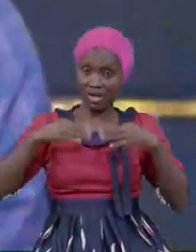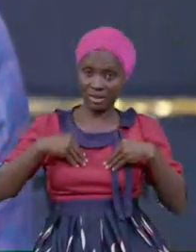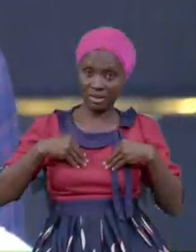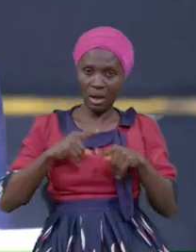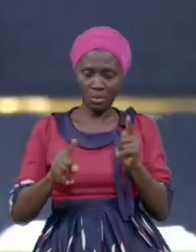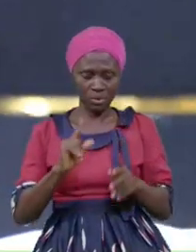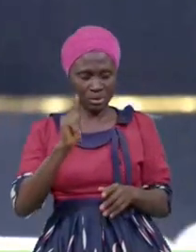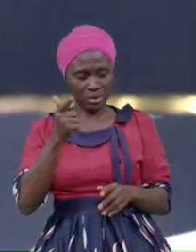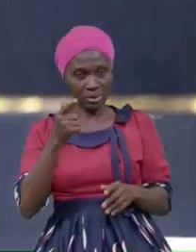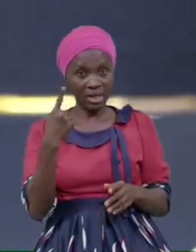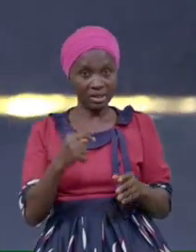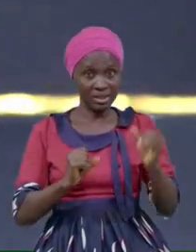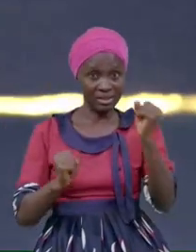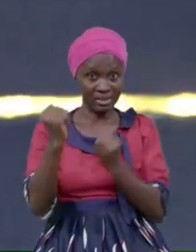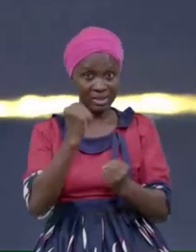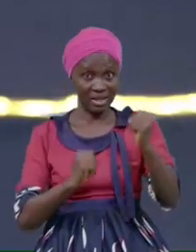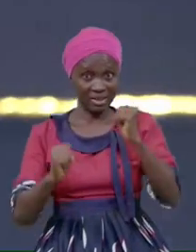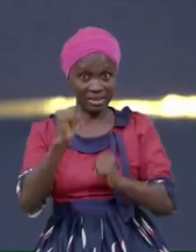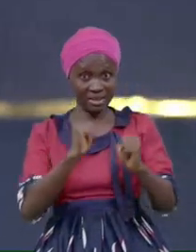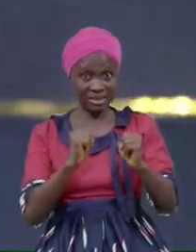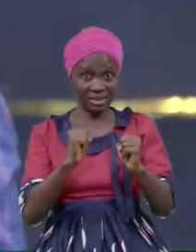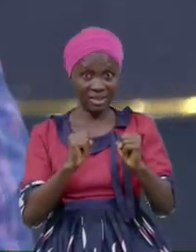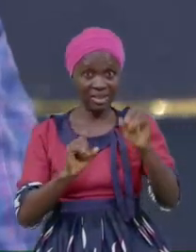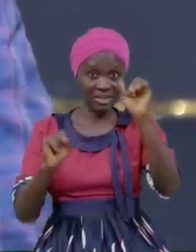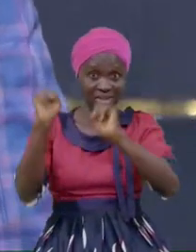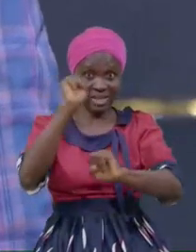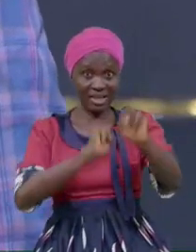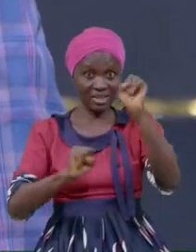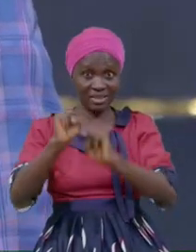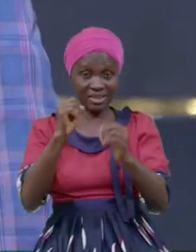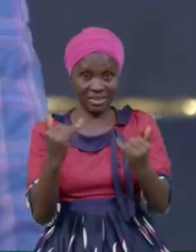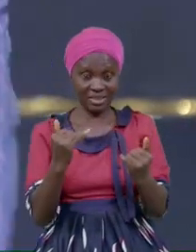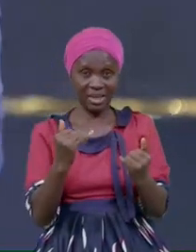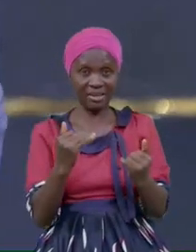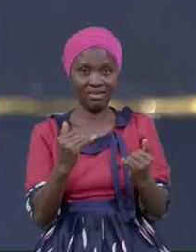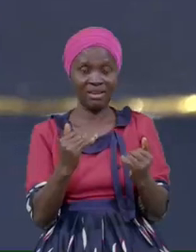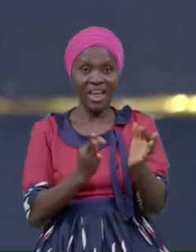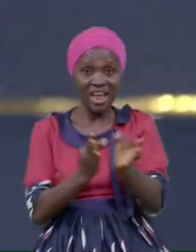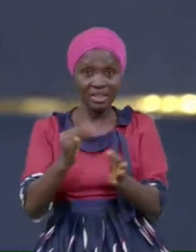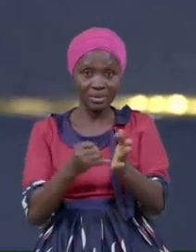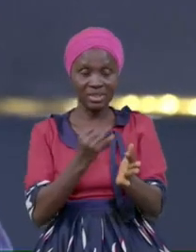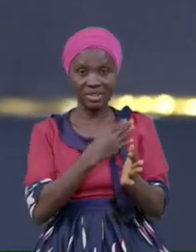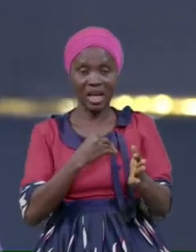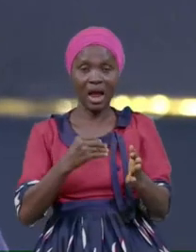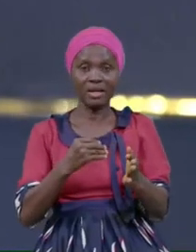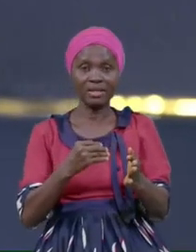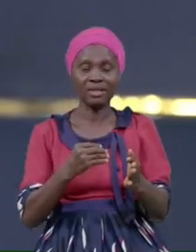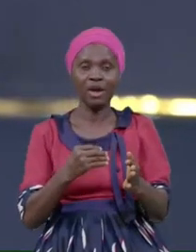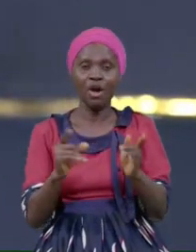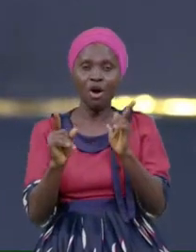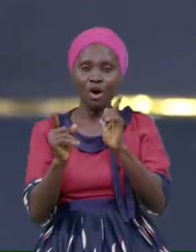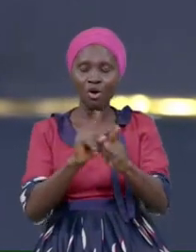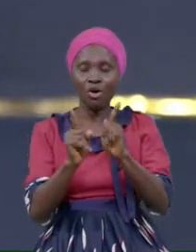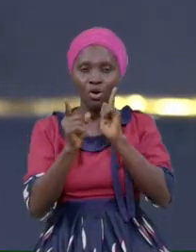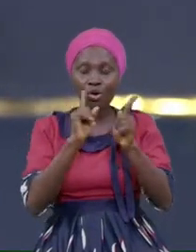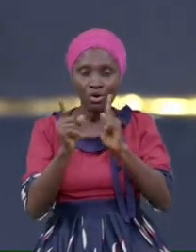mais plus tard, les scientifiques l'ont dit. Et ils ont envoyé ça au gouvernement. Les recherches qui ont